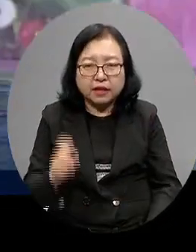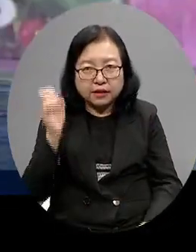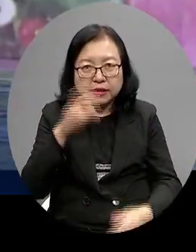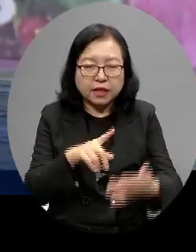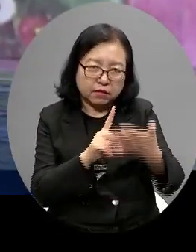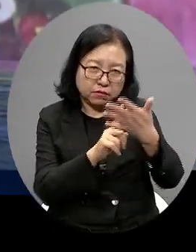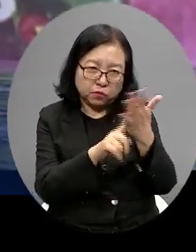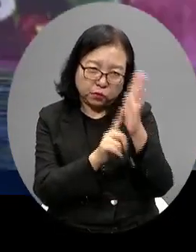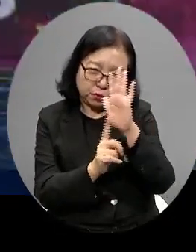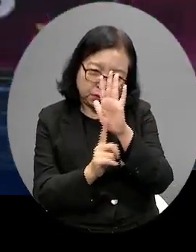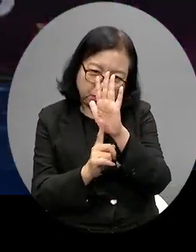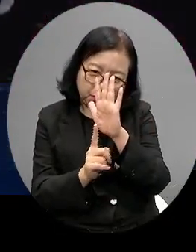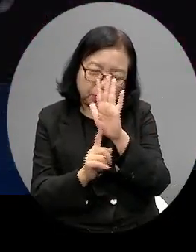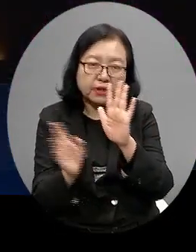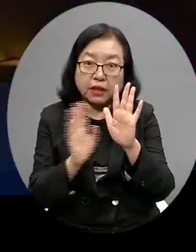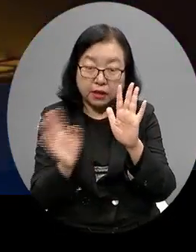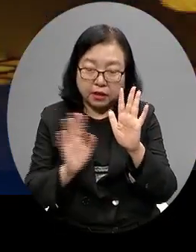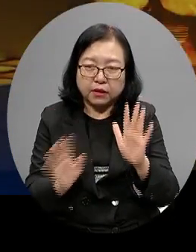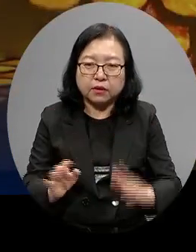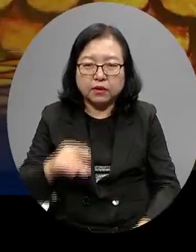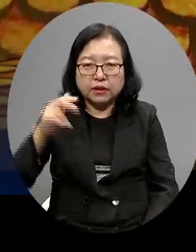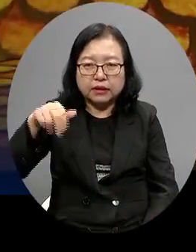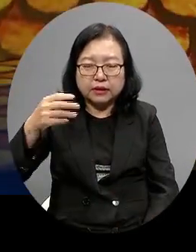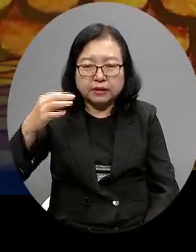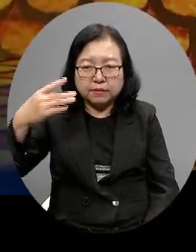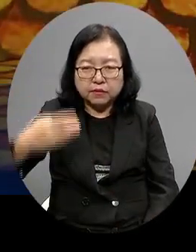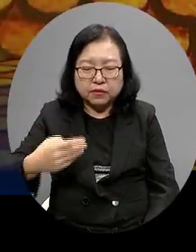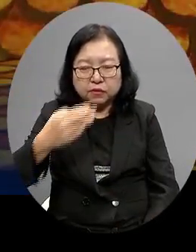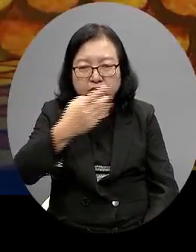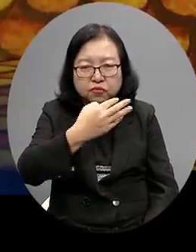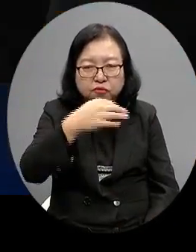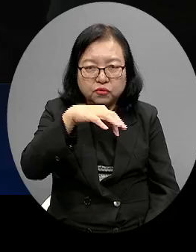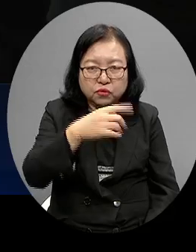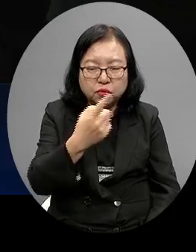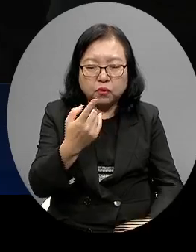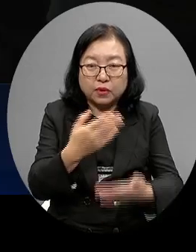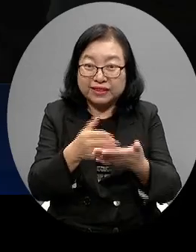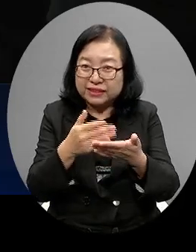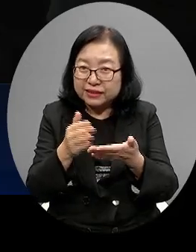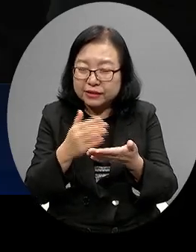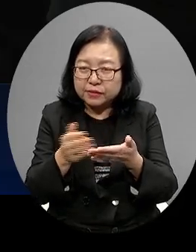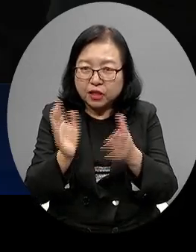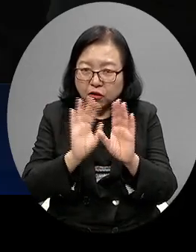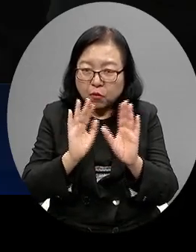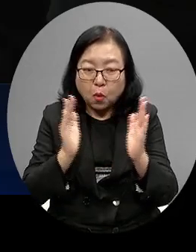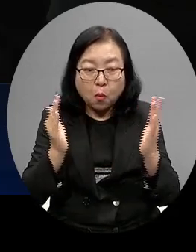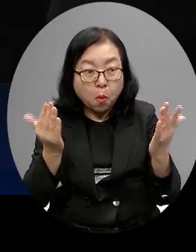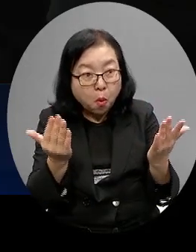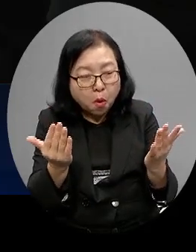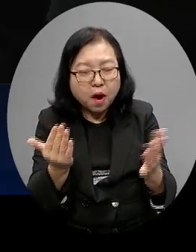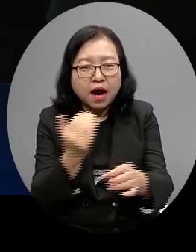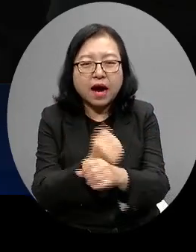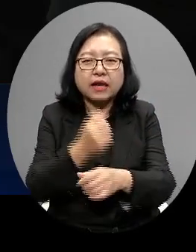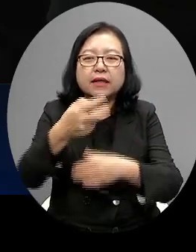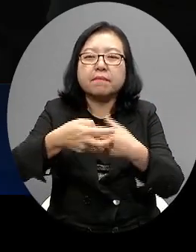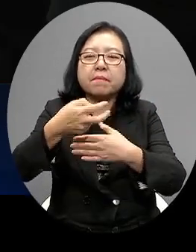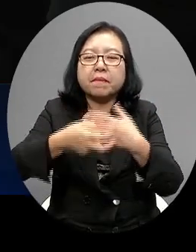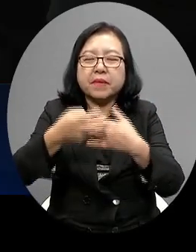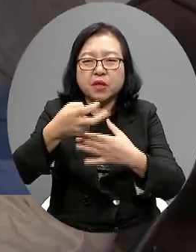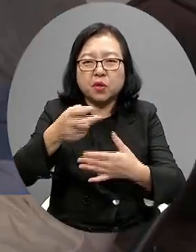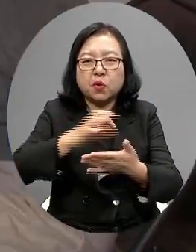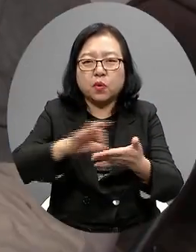벗어나서 그 클림트와 루소의 주요 작품들을 여러 가지 형태로 입체적 구성을 통한 미디어로 연출한